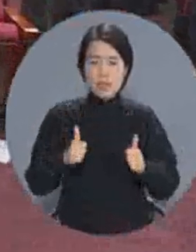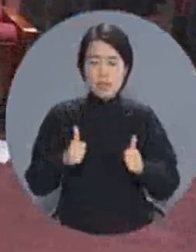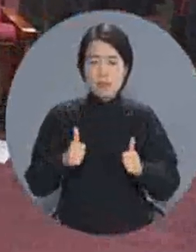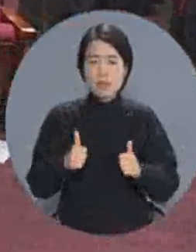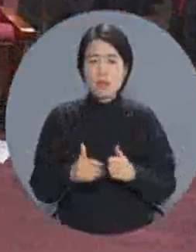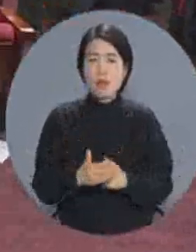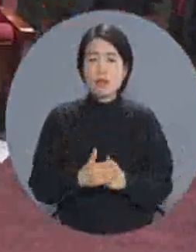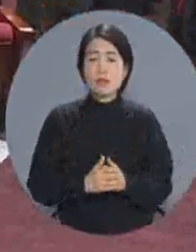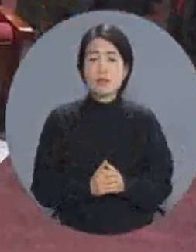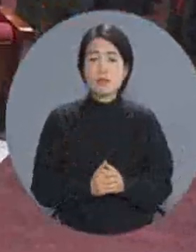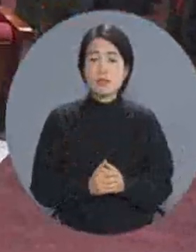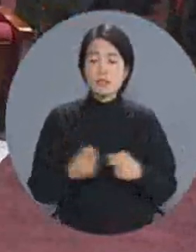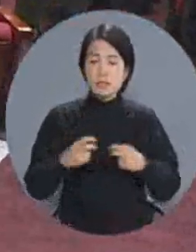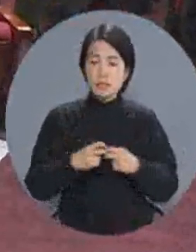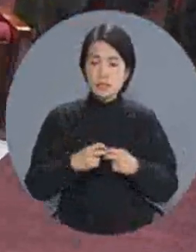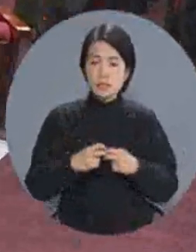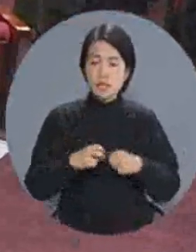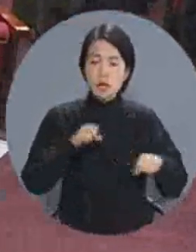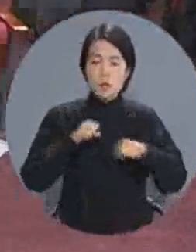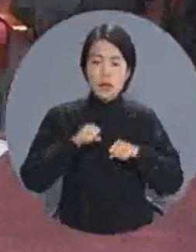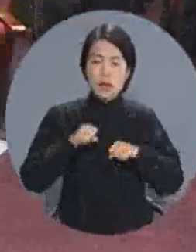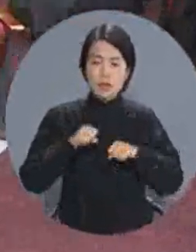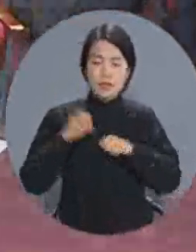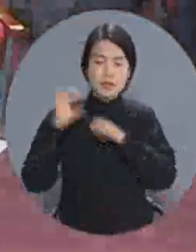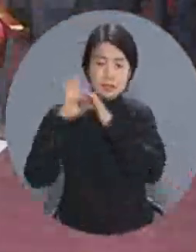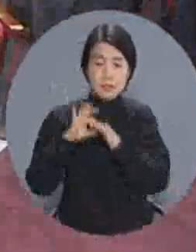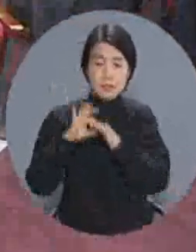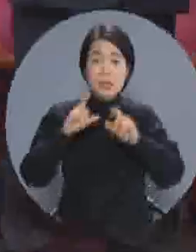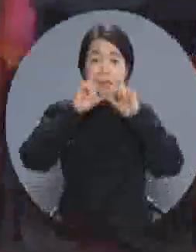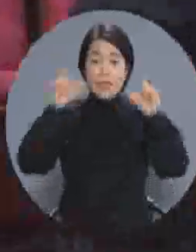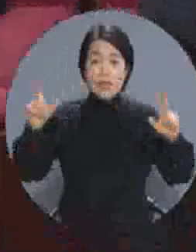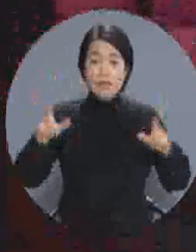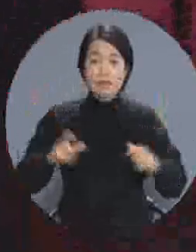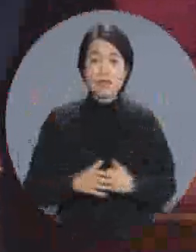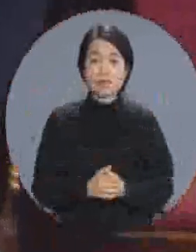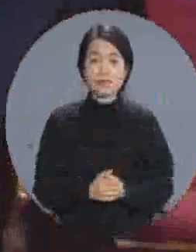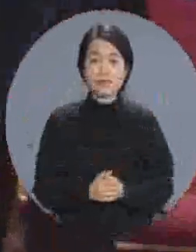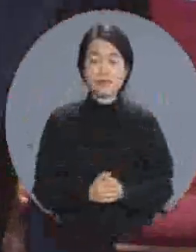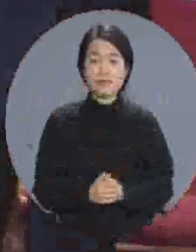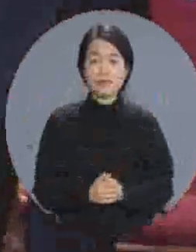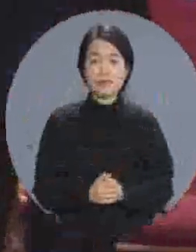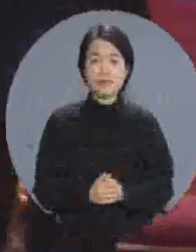심판을 받도록 의료 자치 운동을 시작하겠다고 선언했습니다 MBC 뉴스 양현승입니다